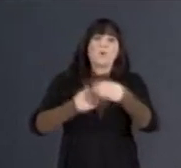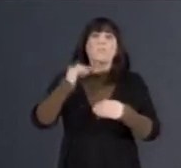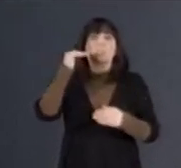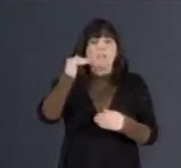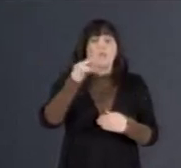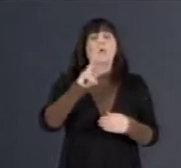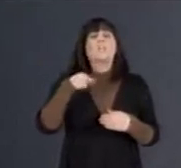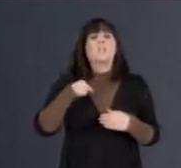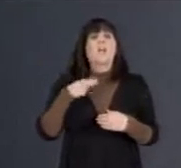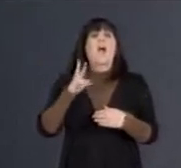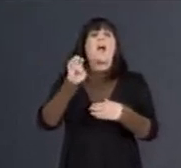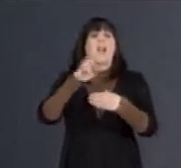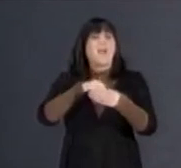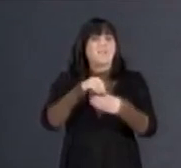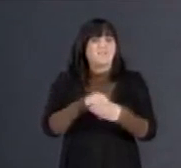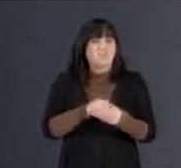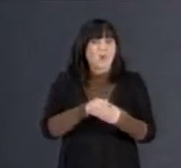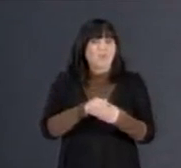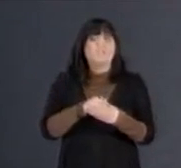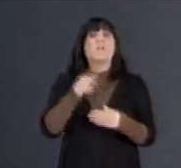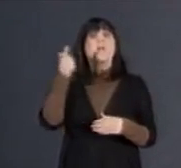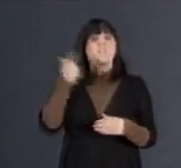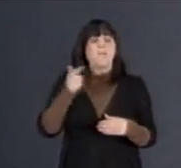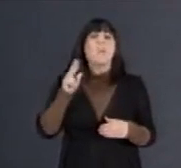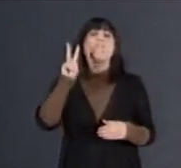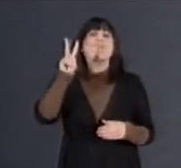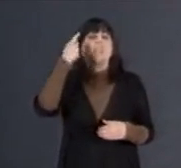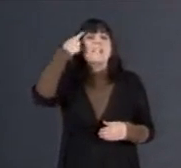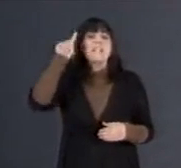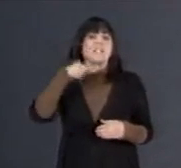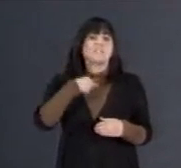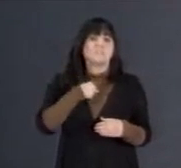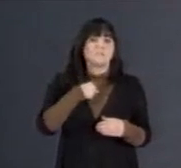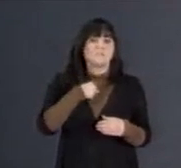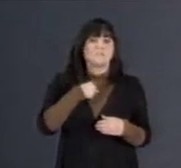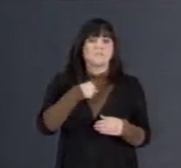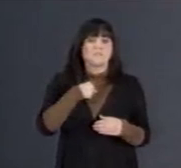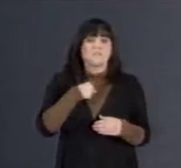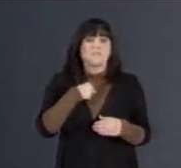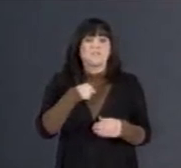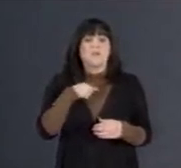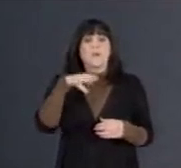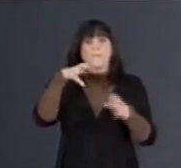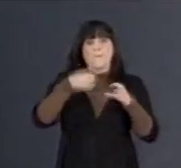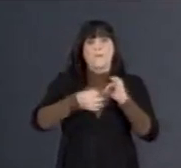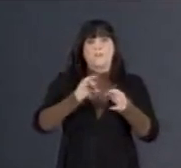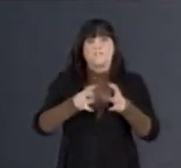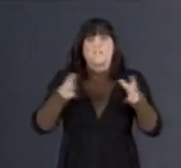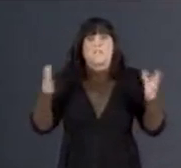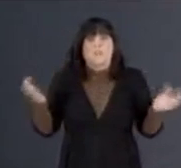–ēanifurti vq ismi, hajzabbar. Nifan ma'amlu pal-titi l-kbar Nifan pal-titi l-kbar li bdafod Isi momem fukul kal-titaqom